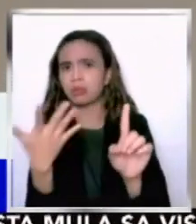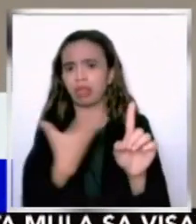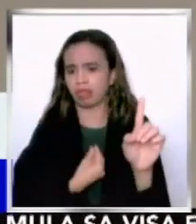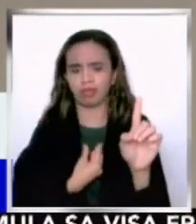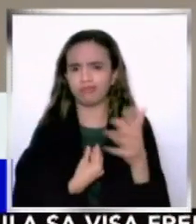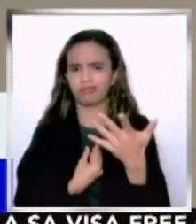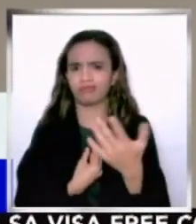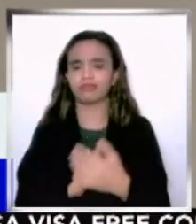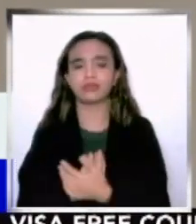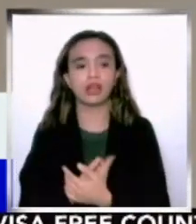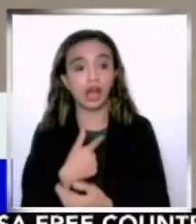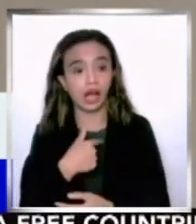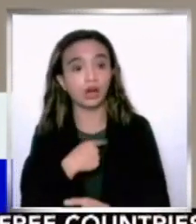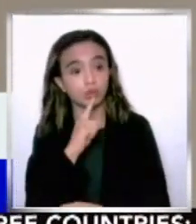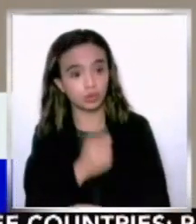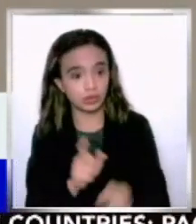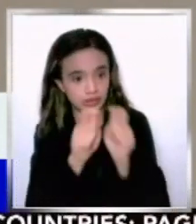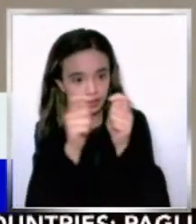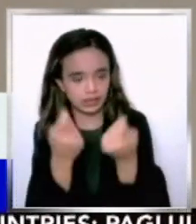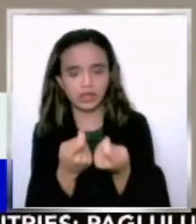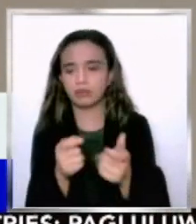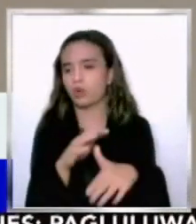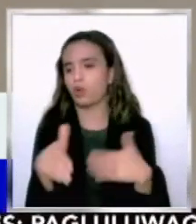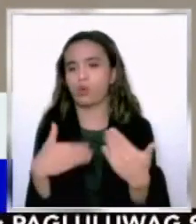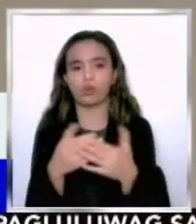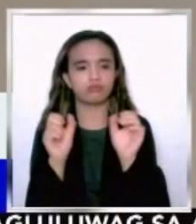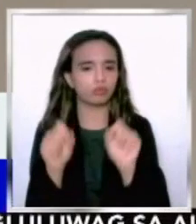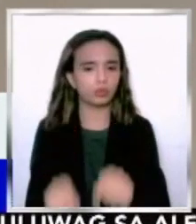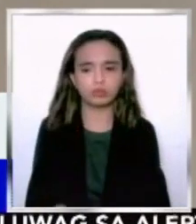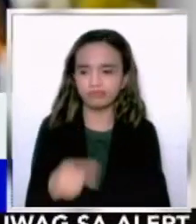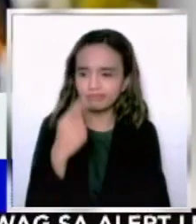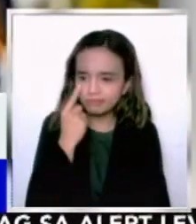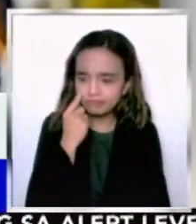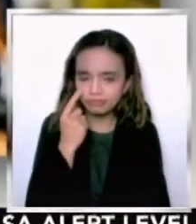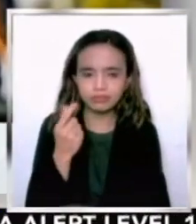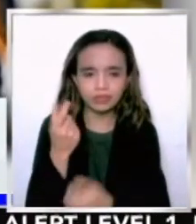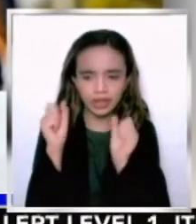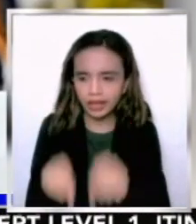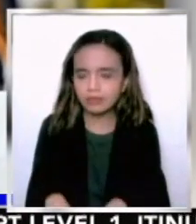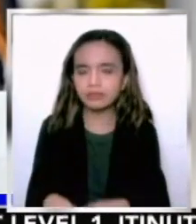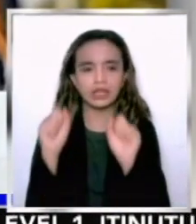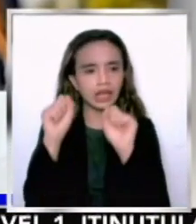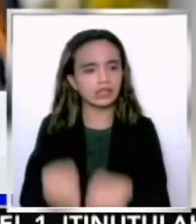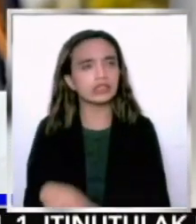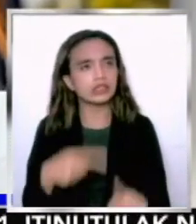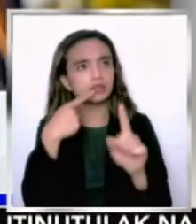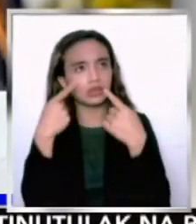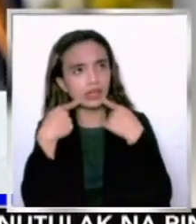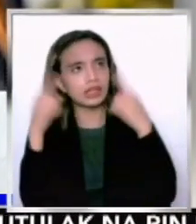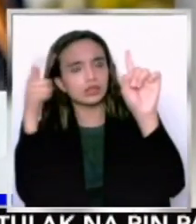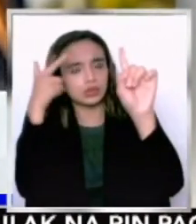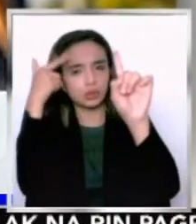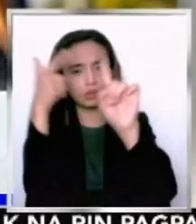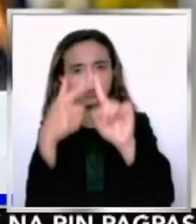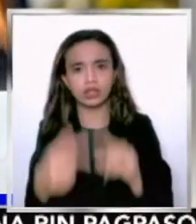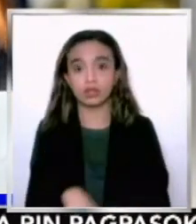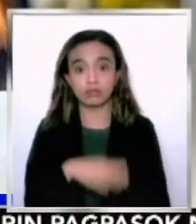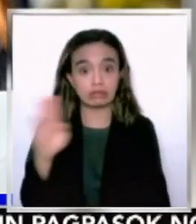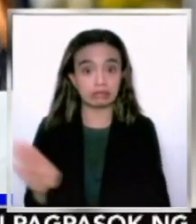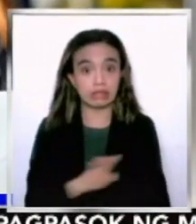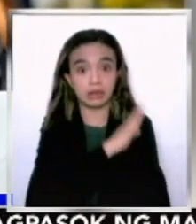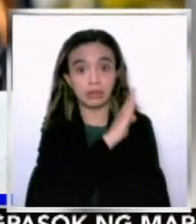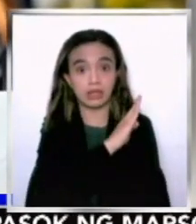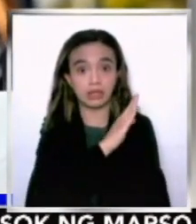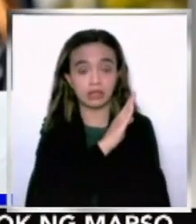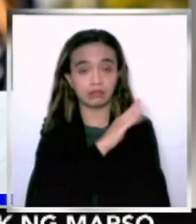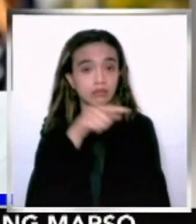make sure I could do everything possible to make sure that we could reach our goal. Ang tapang na ipinakita ni Liv ay galing daw sa kanyang amang si Cliff